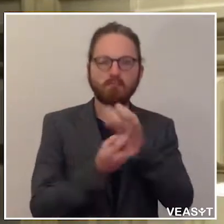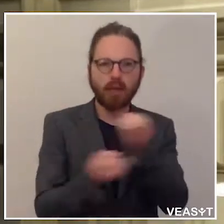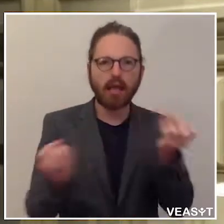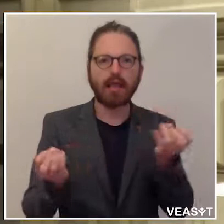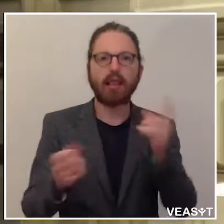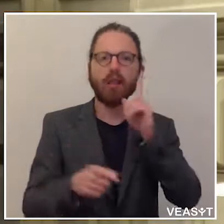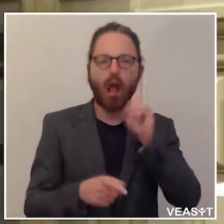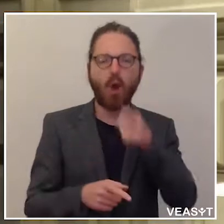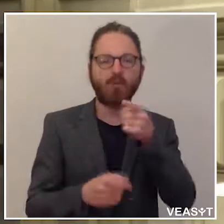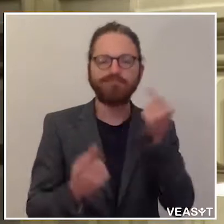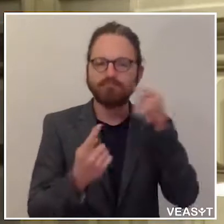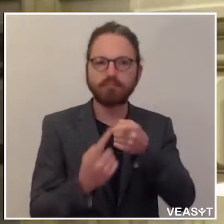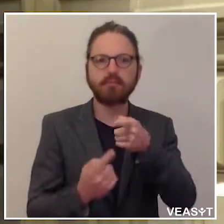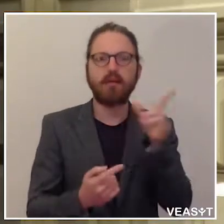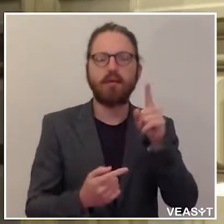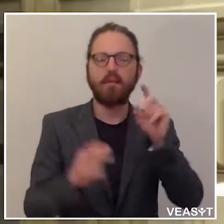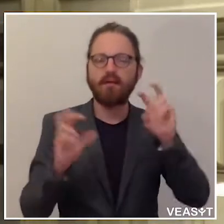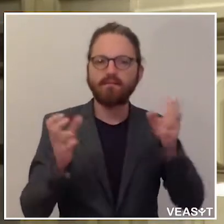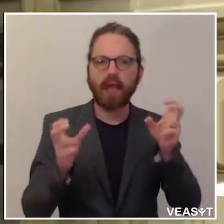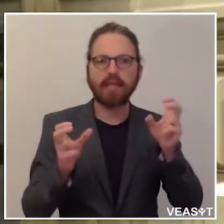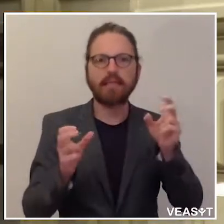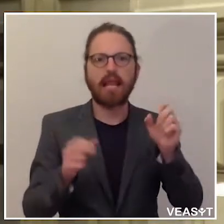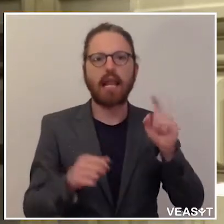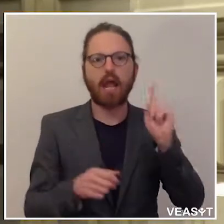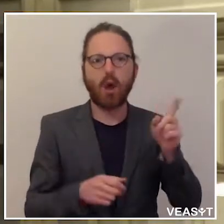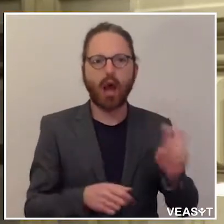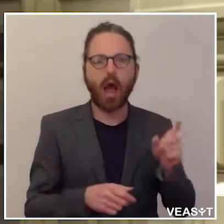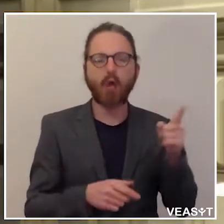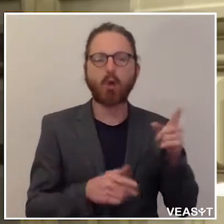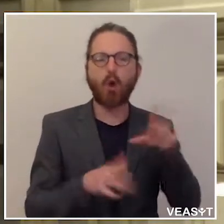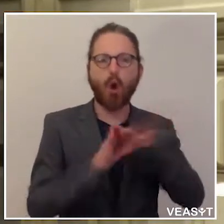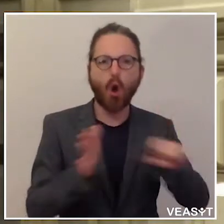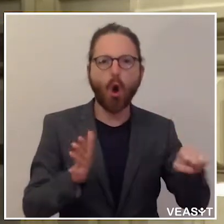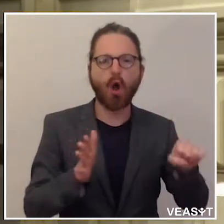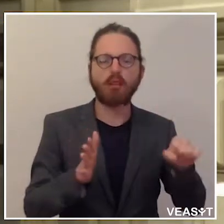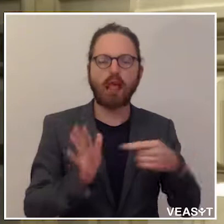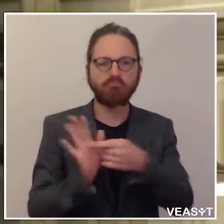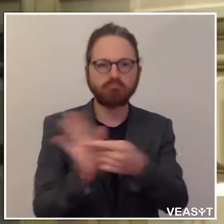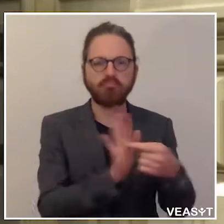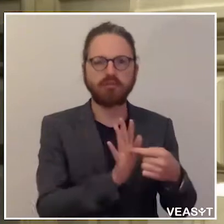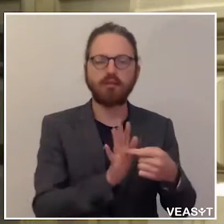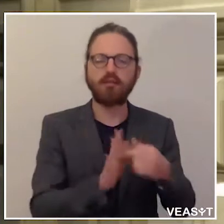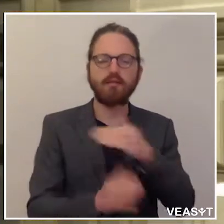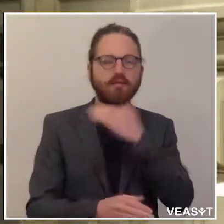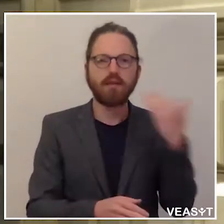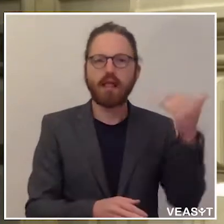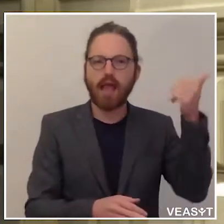di radio online potranno file tau